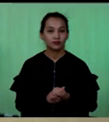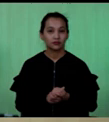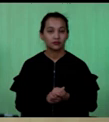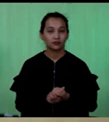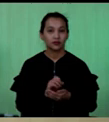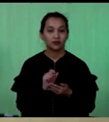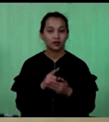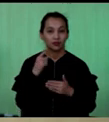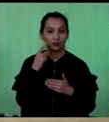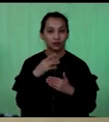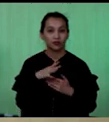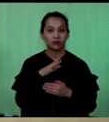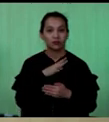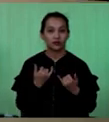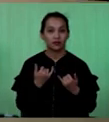Masala tushunarli bo'ldimi?